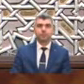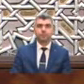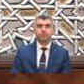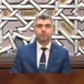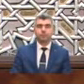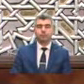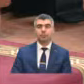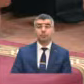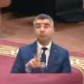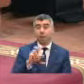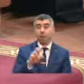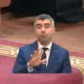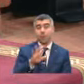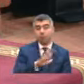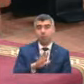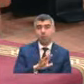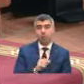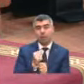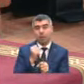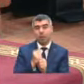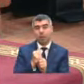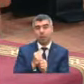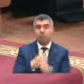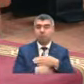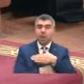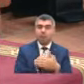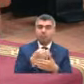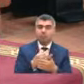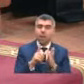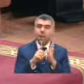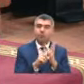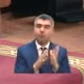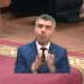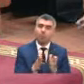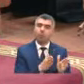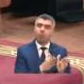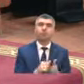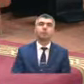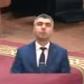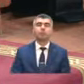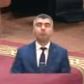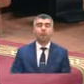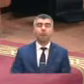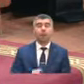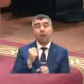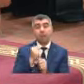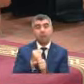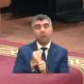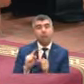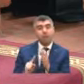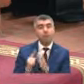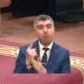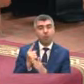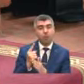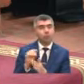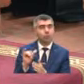تعرفوا كاملين بان اطار العمل ديال الاعوان السلطه اطار خاص، واللي كنا خدامين به لحد الان ومازال خدامين